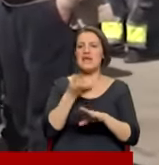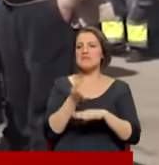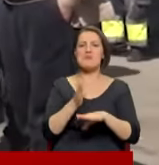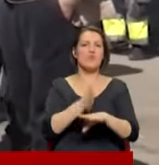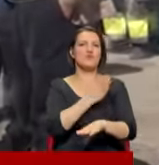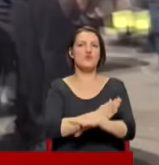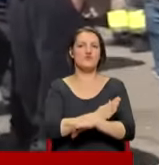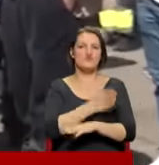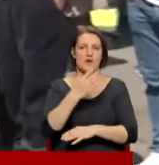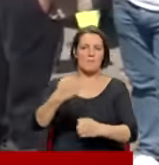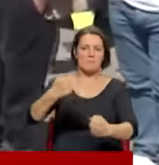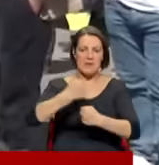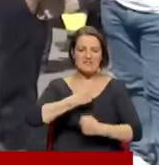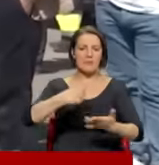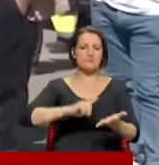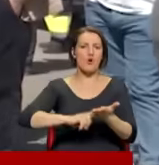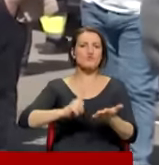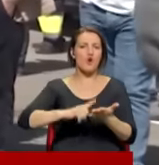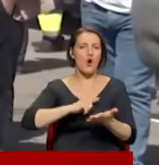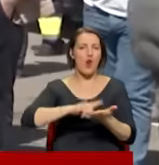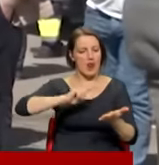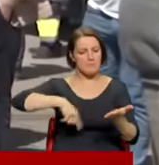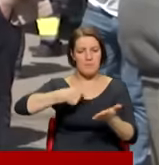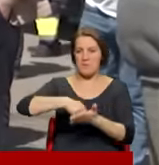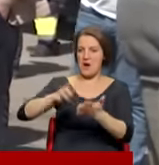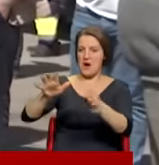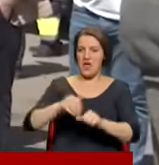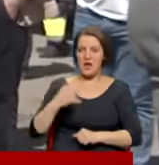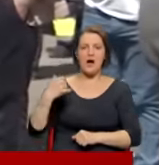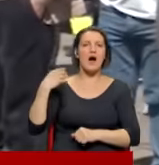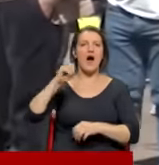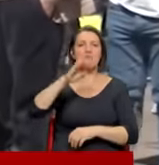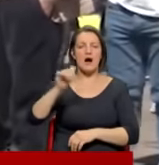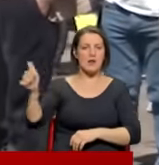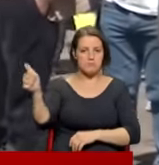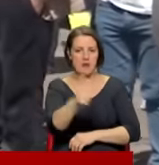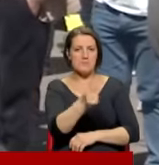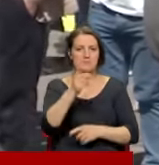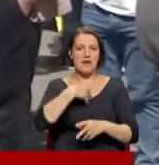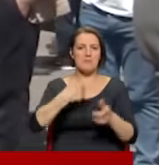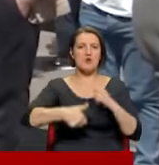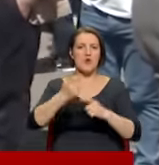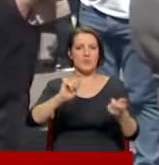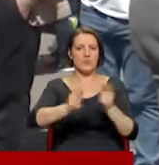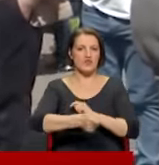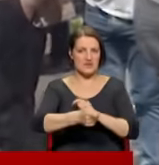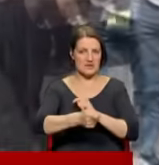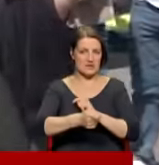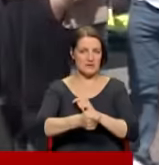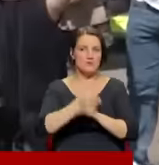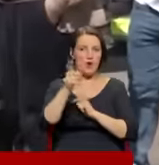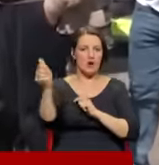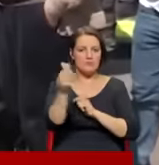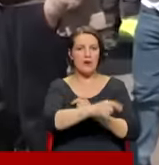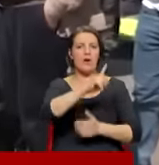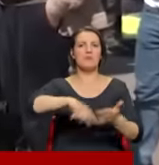önce baskıyla protokol imzaladı. Maaşımızı aldık. Gelen partinin adamı da aynı partinin adamı. AK Partili Veysel Tiryaki. O da